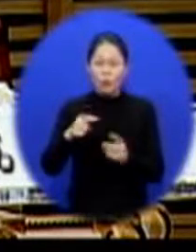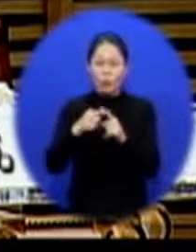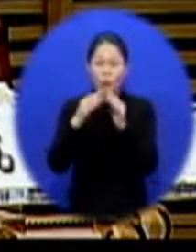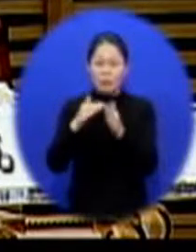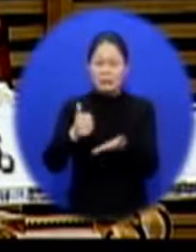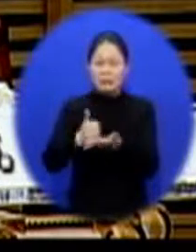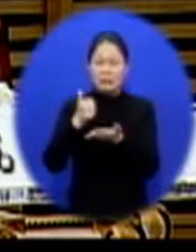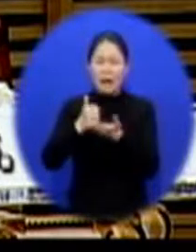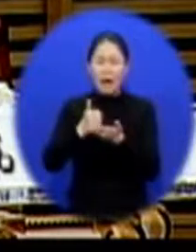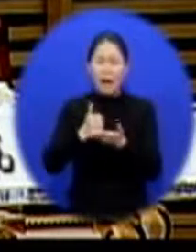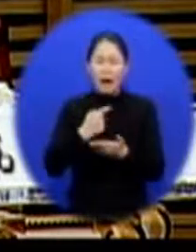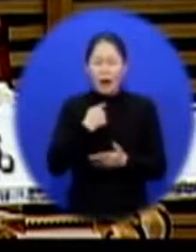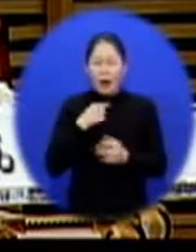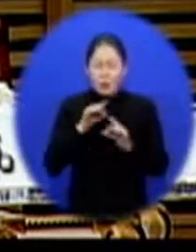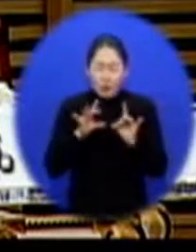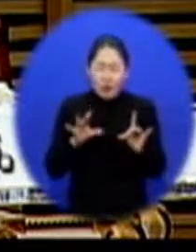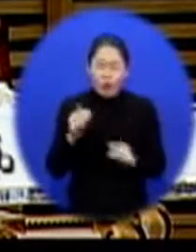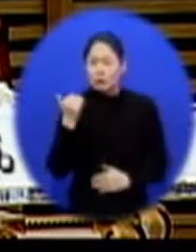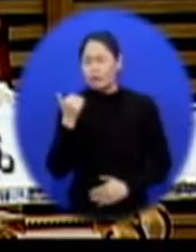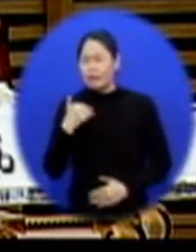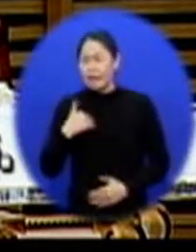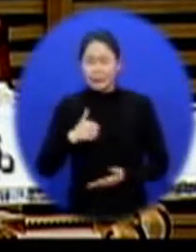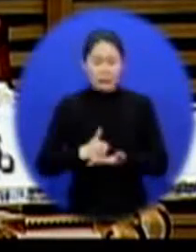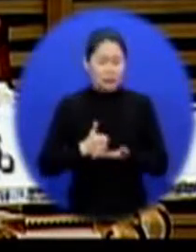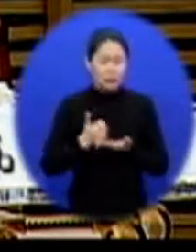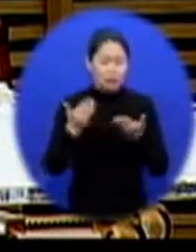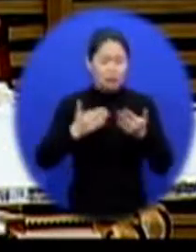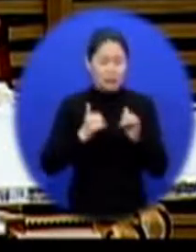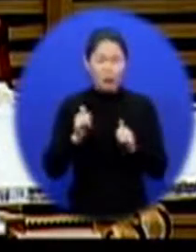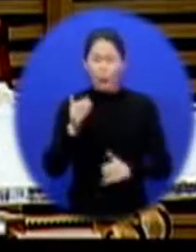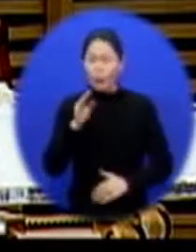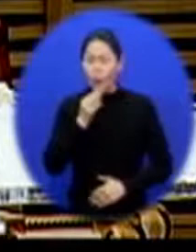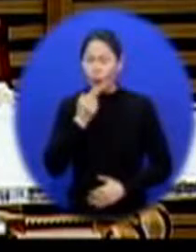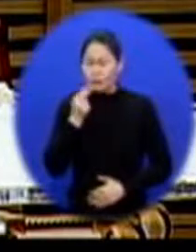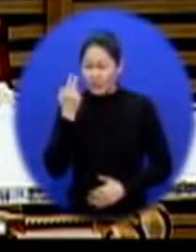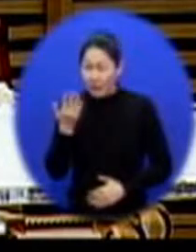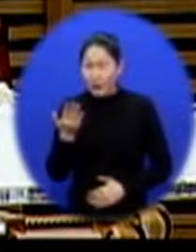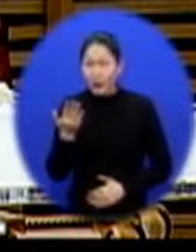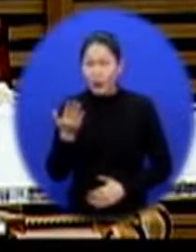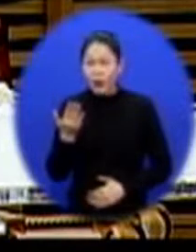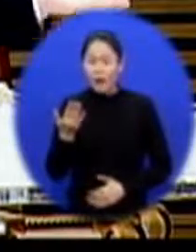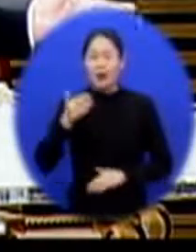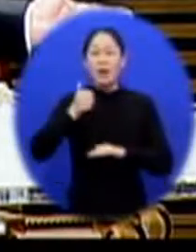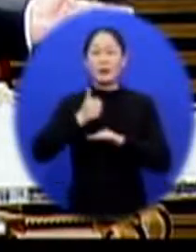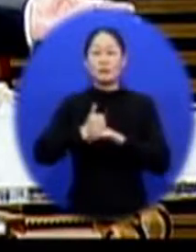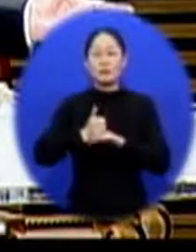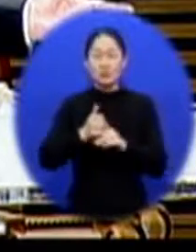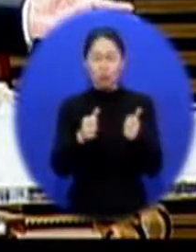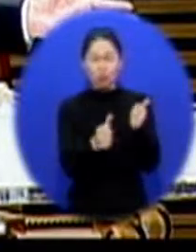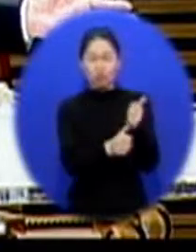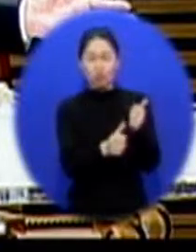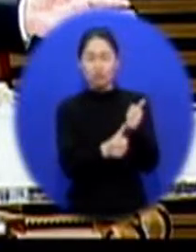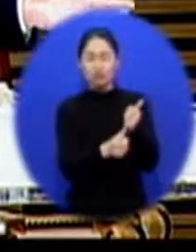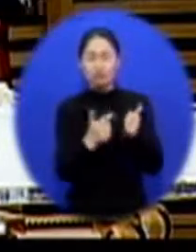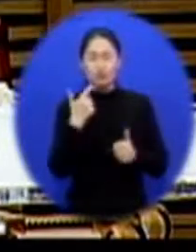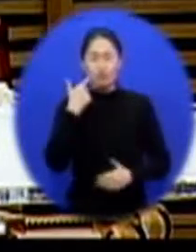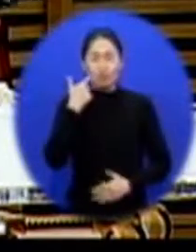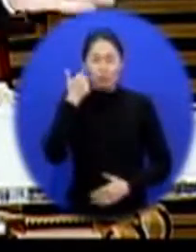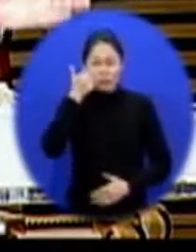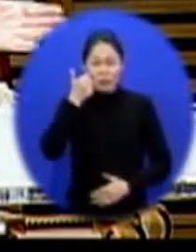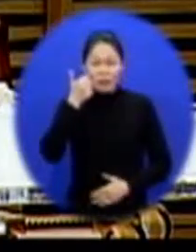겁니다 누가 나 칭찬해 주는 사람 없을까 나중에는 저희 부 교육자 들